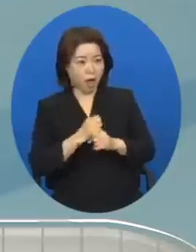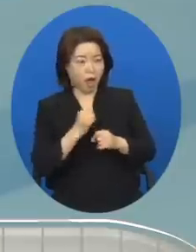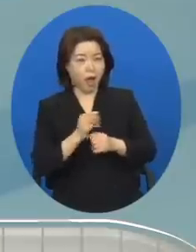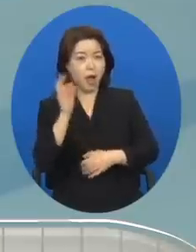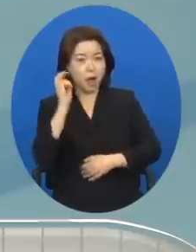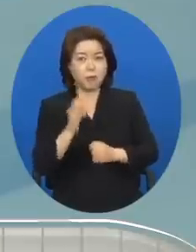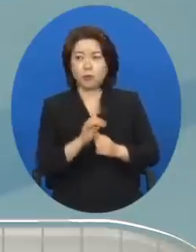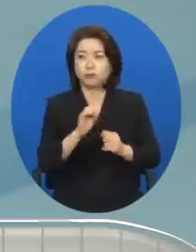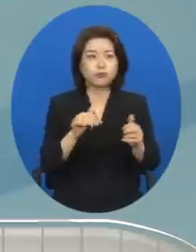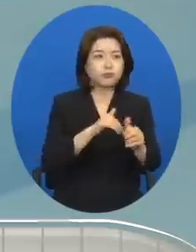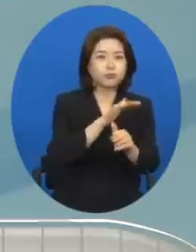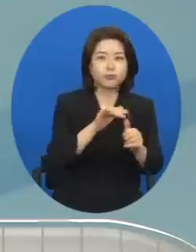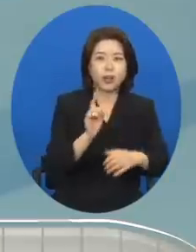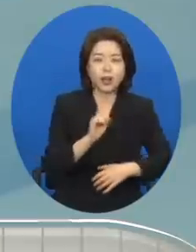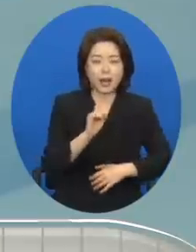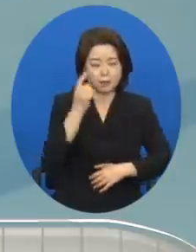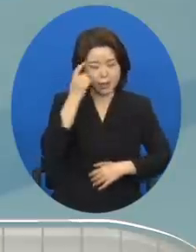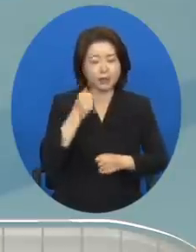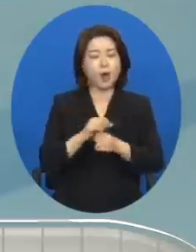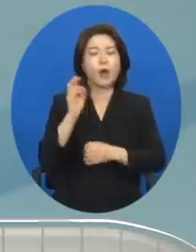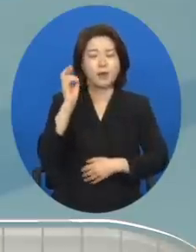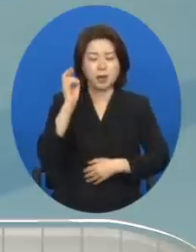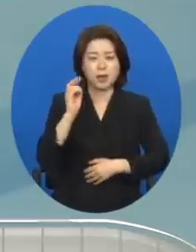이게 웬 일인가 싶었을 거예요.